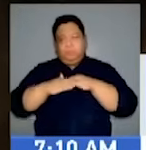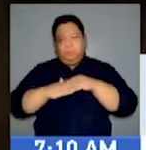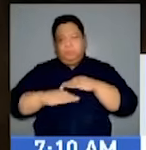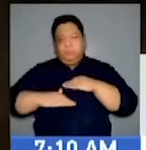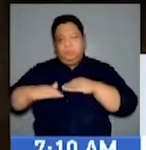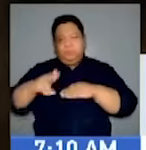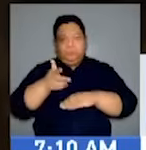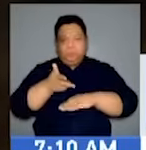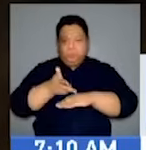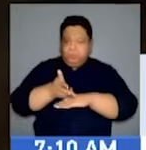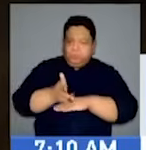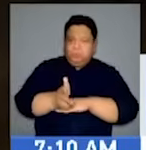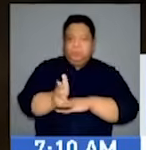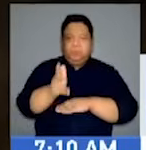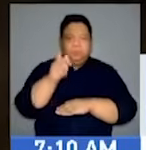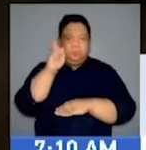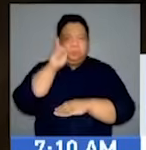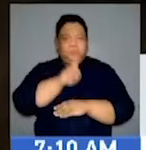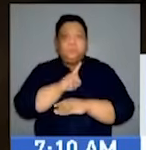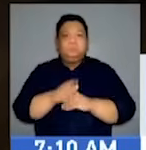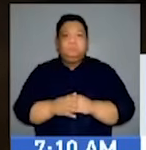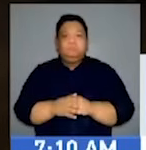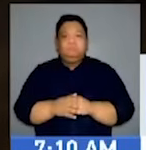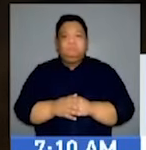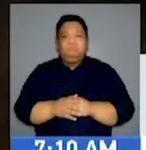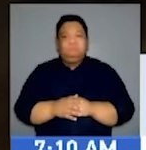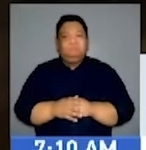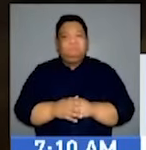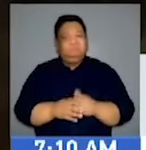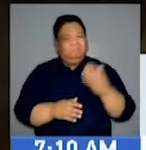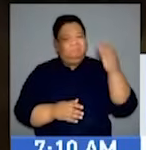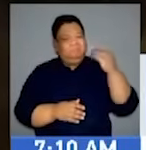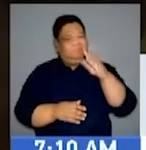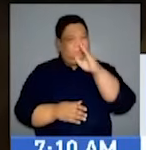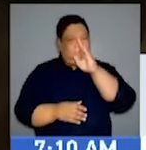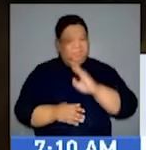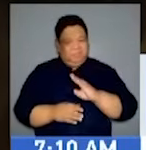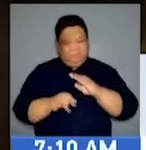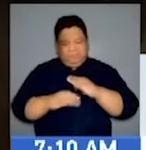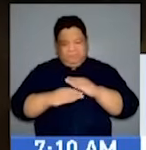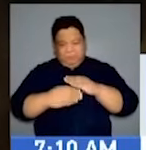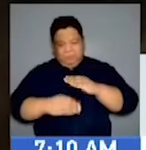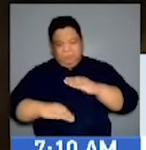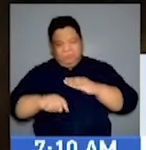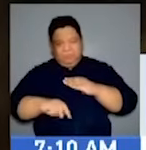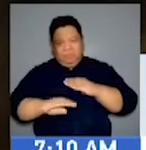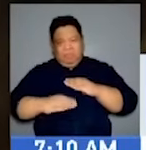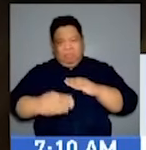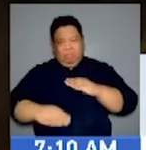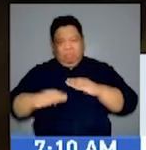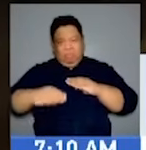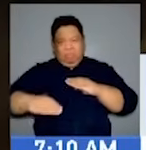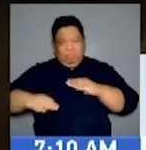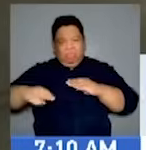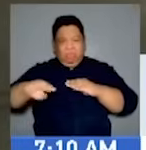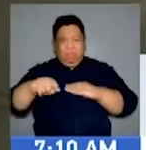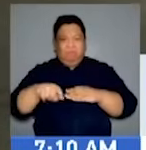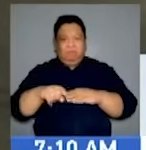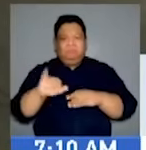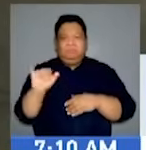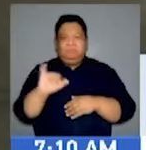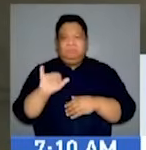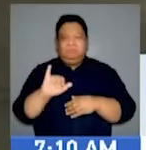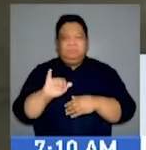Ano yun, isira yung sa baba ng Lagos Nilad? Ano yun, yung kalsada parang bitak-bitak?